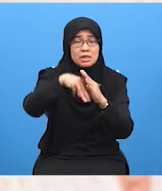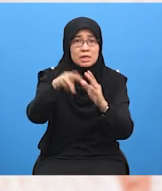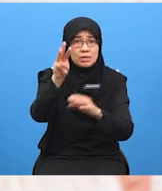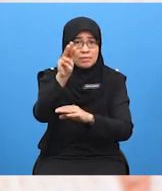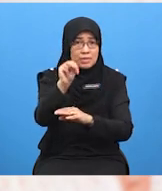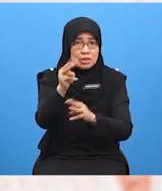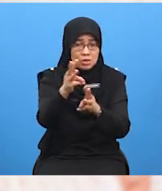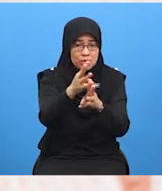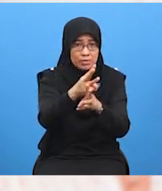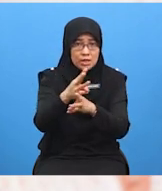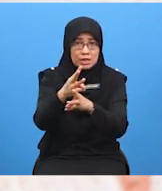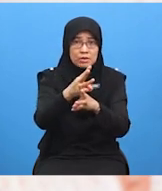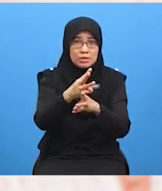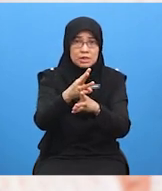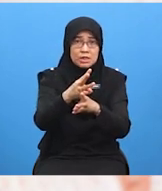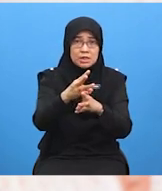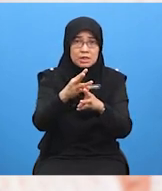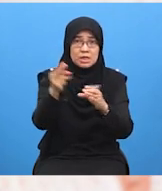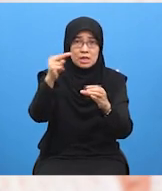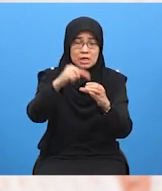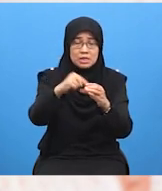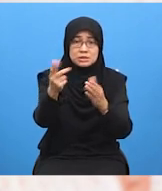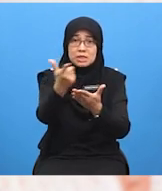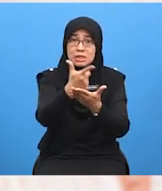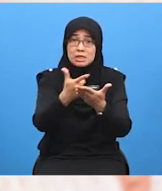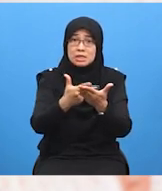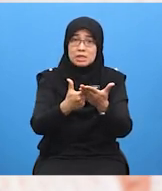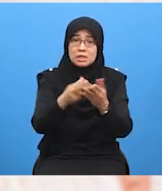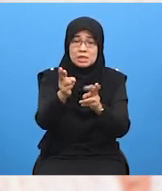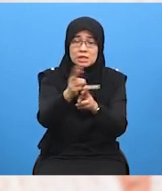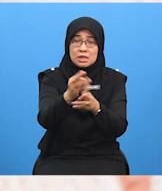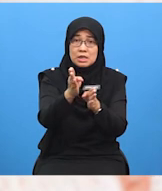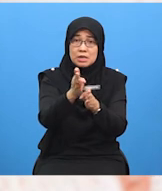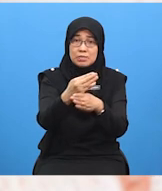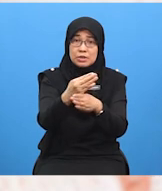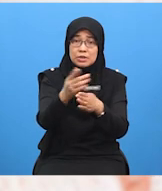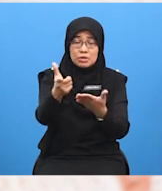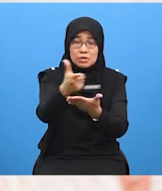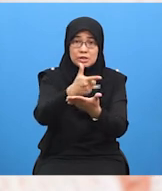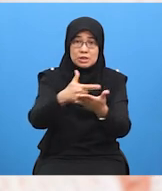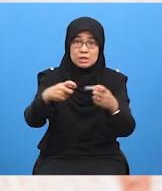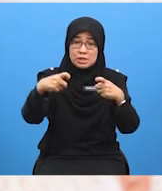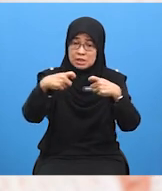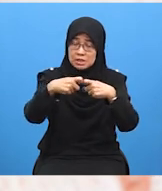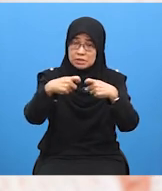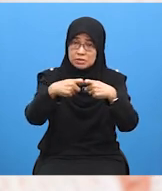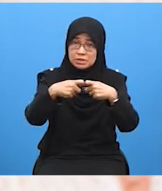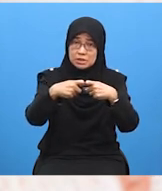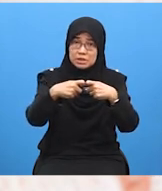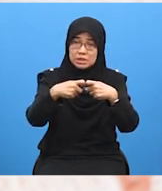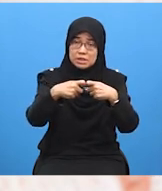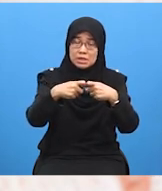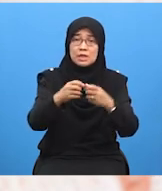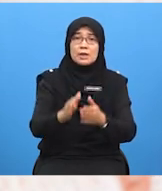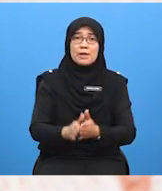3. Menghasilkan lakaran reka bentuk litar elektronik. Di akhir episod ini juga,